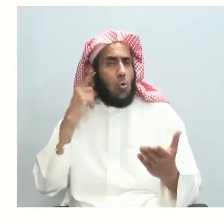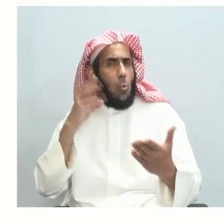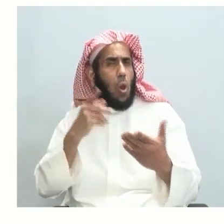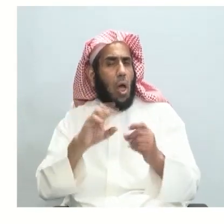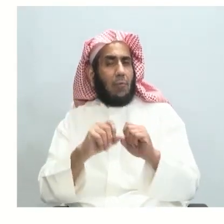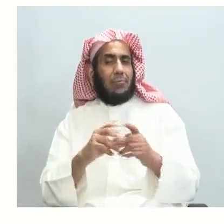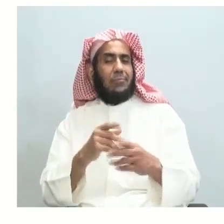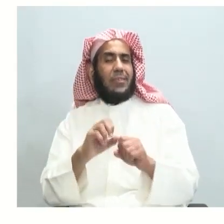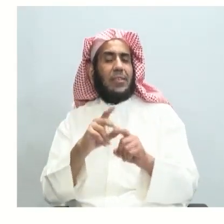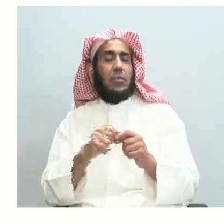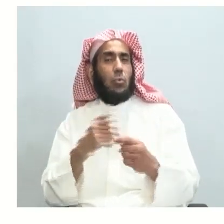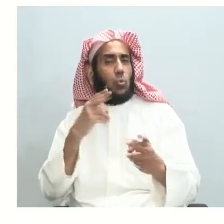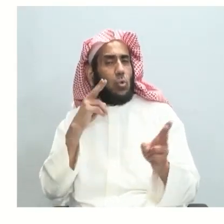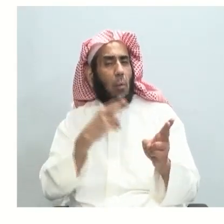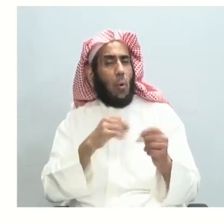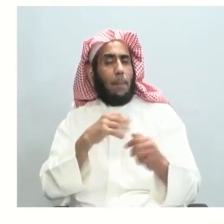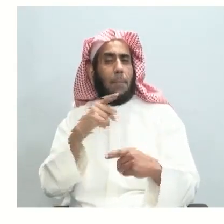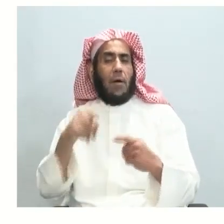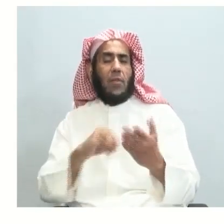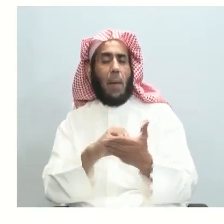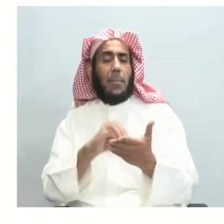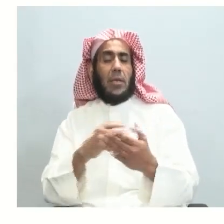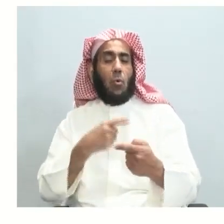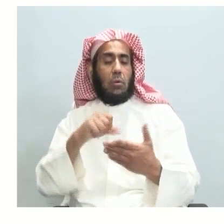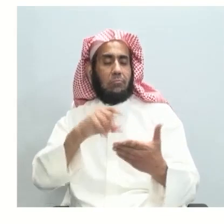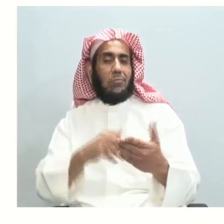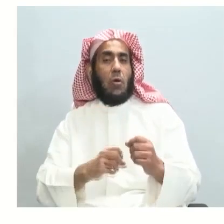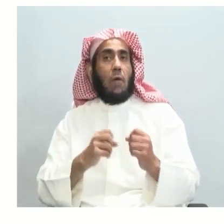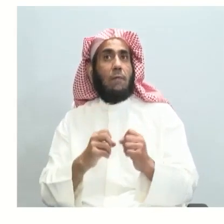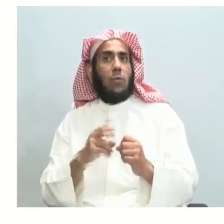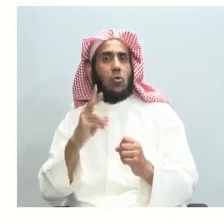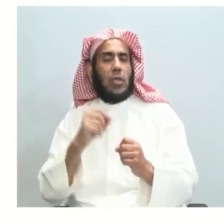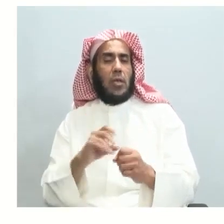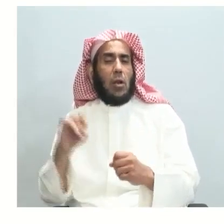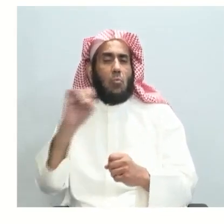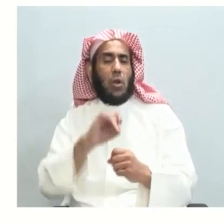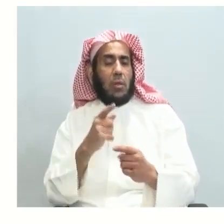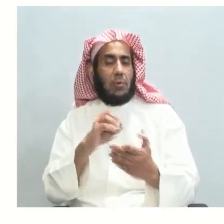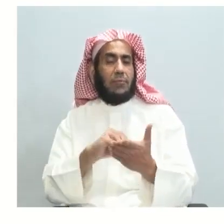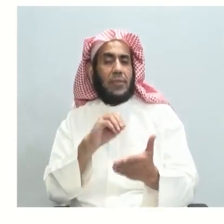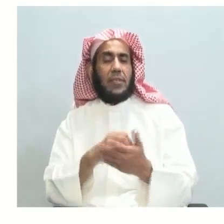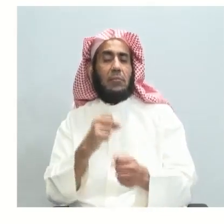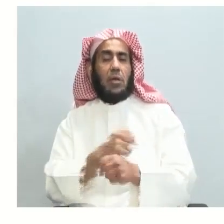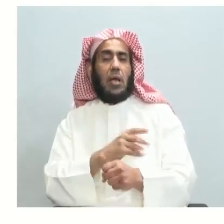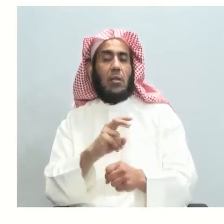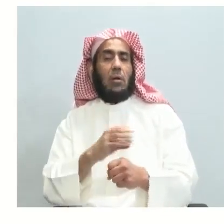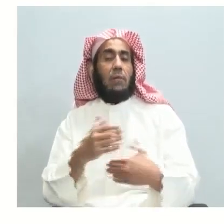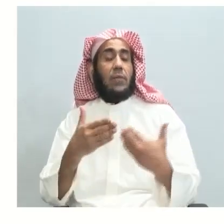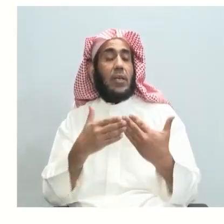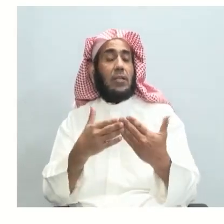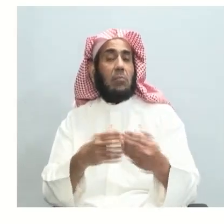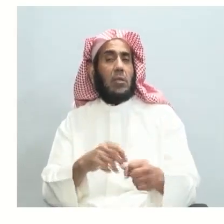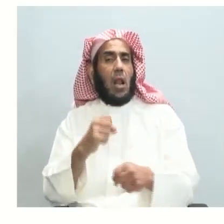لها ويتابعون ما يدور فيها وبالتالي تكون فرصه للمنظمه في تطبيق هذه الادوات في خدمه